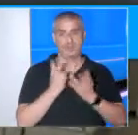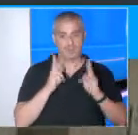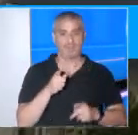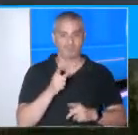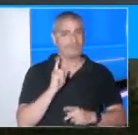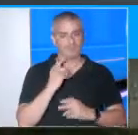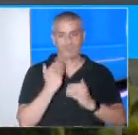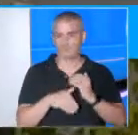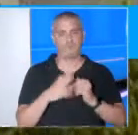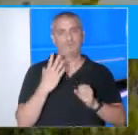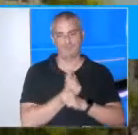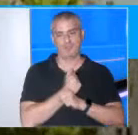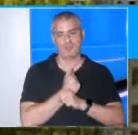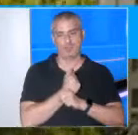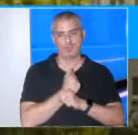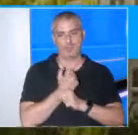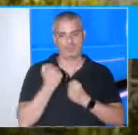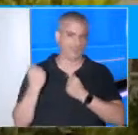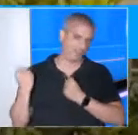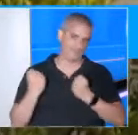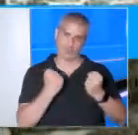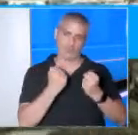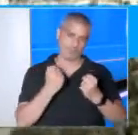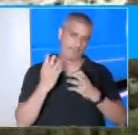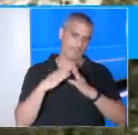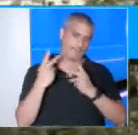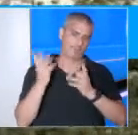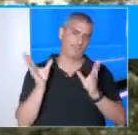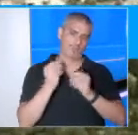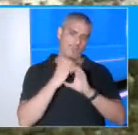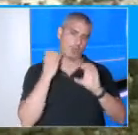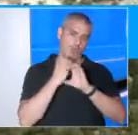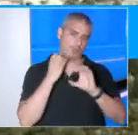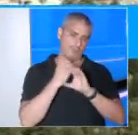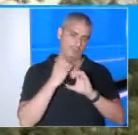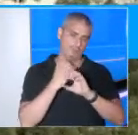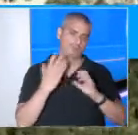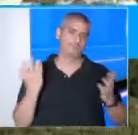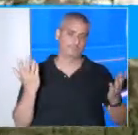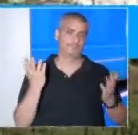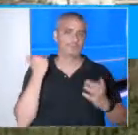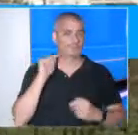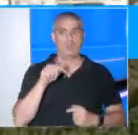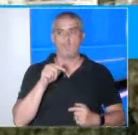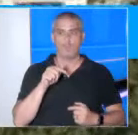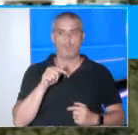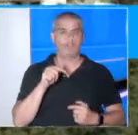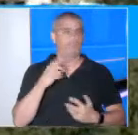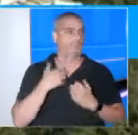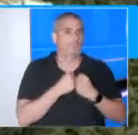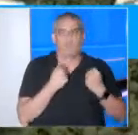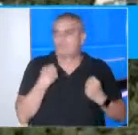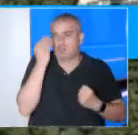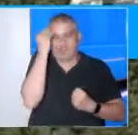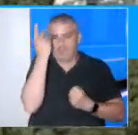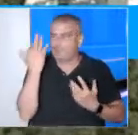הזאת, אבל לבסוף הצליחו לפנות את בית החולים באמצעות אוטובוסים, והייתה כאן דרמה. אני לא